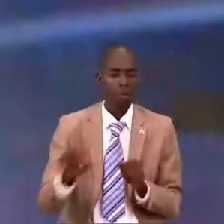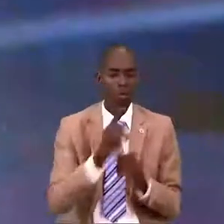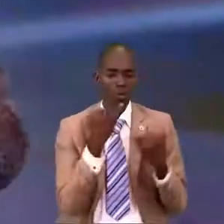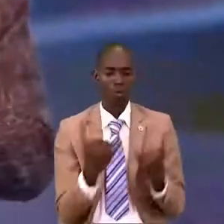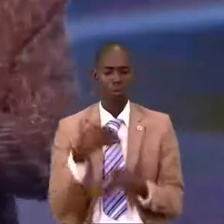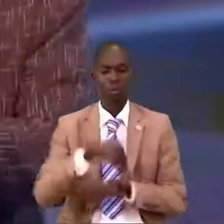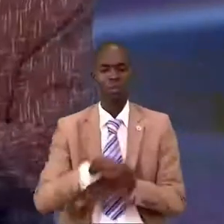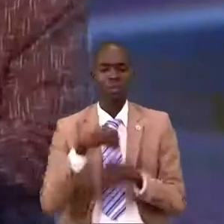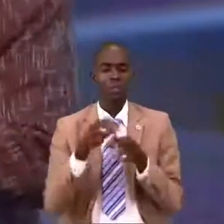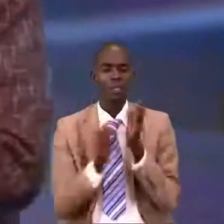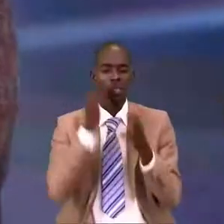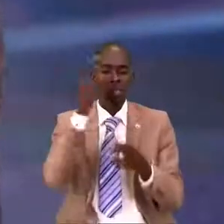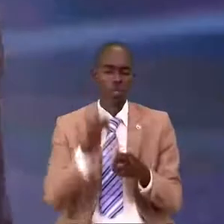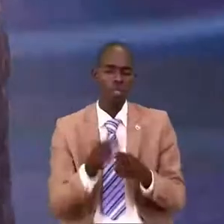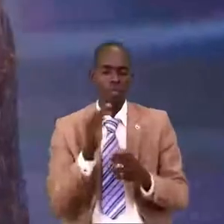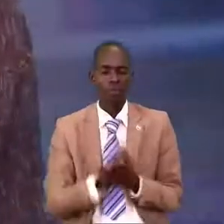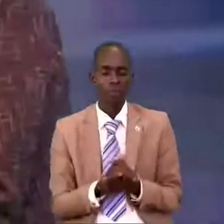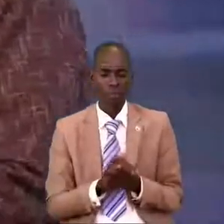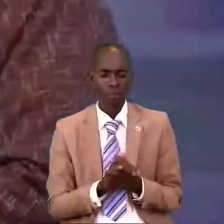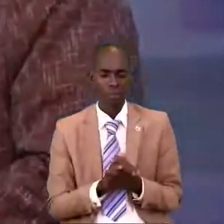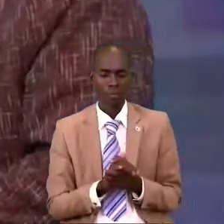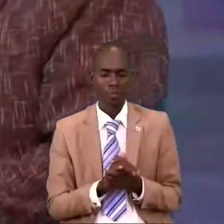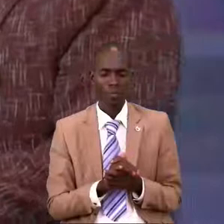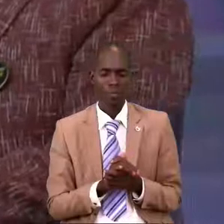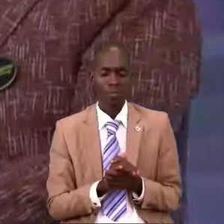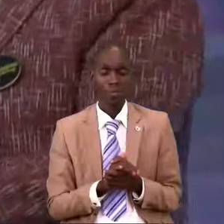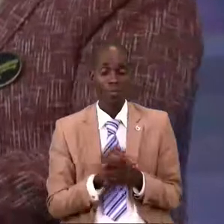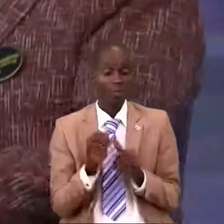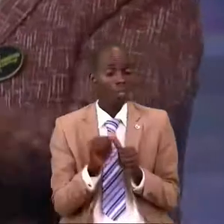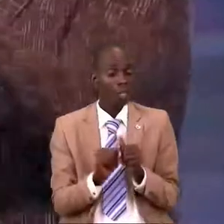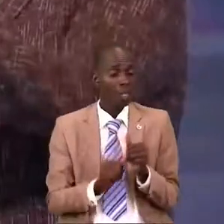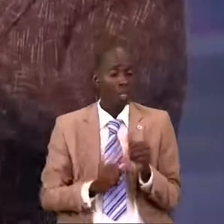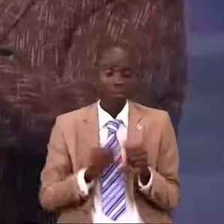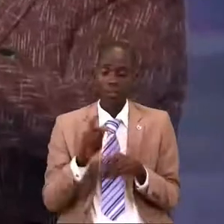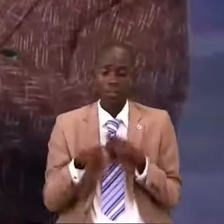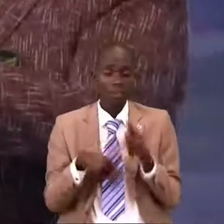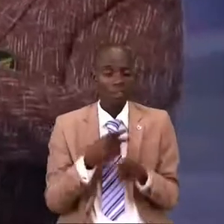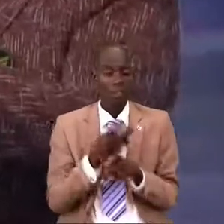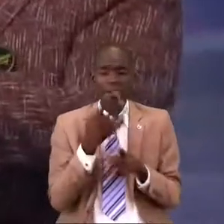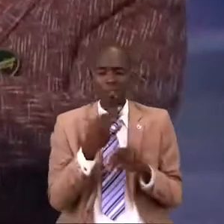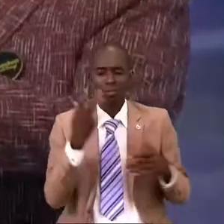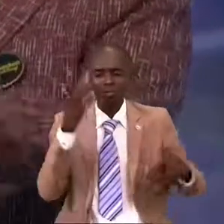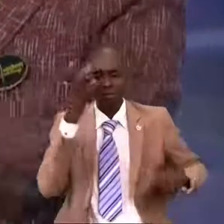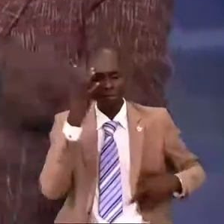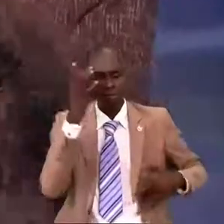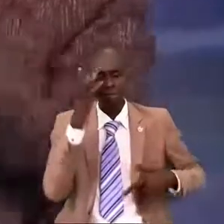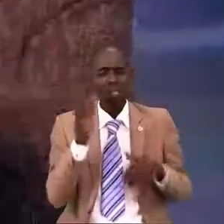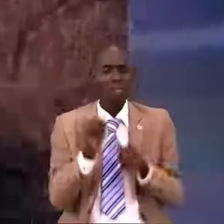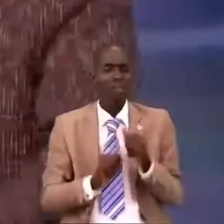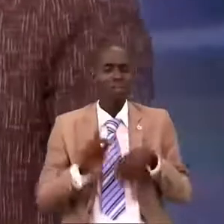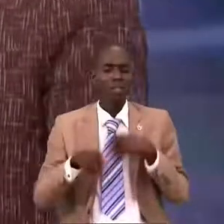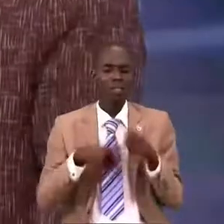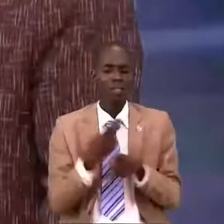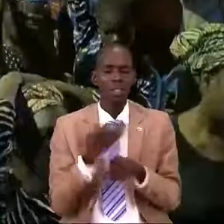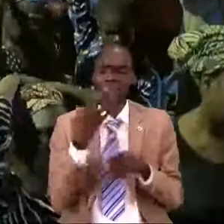Toute forme de maladie, toute forme d'infirmité, toute forme d'infirmité de maladie. Ôte tout maintenant,